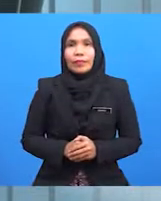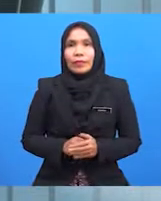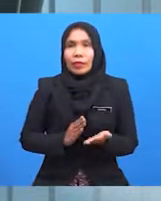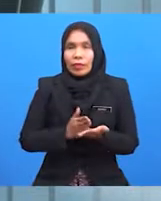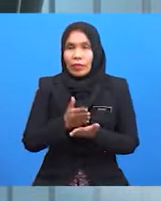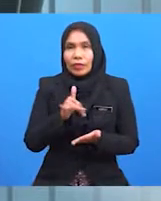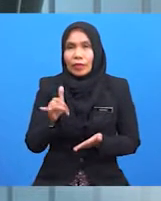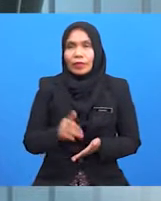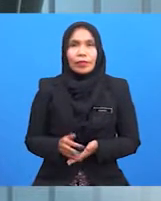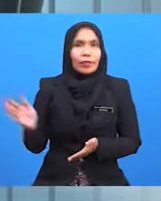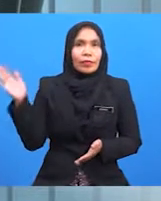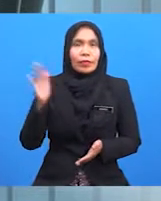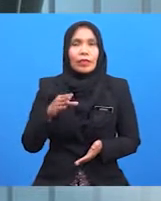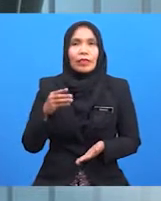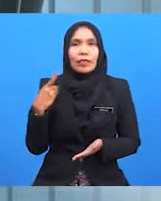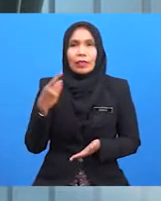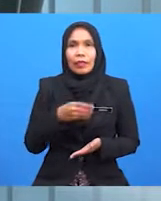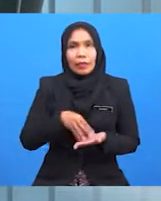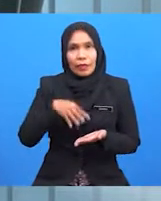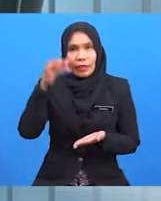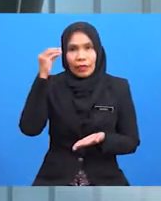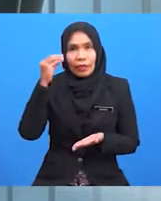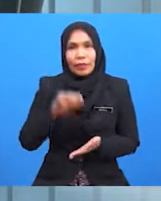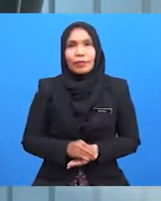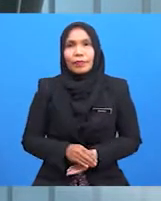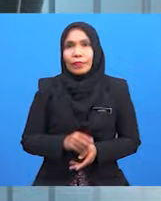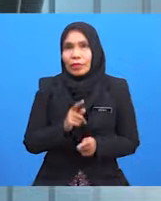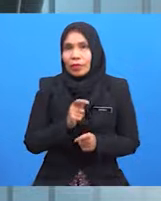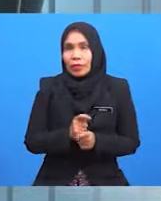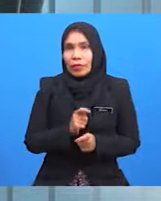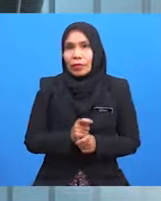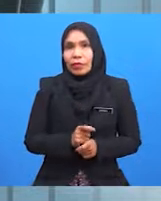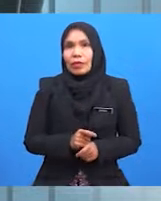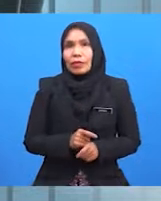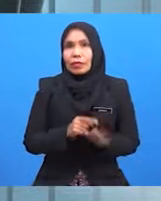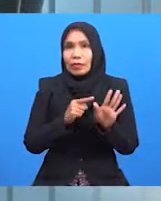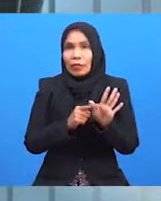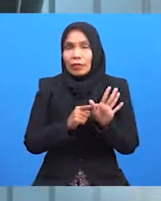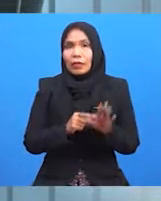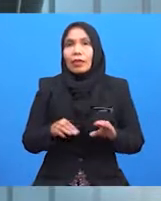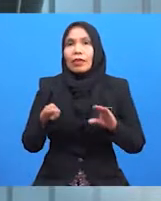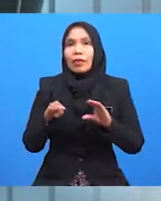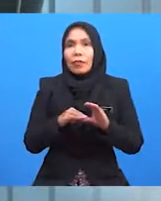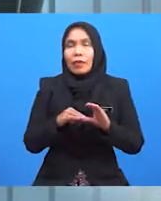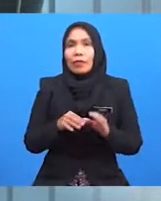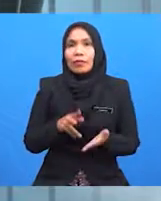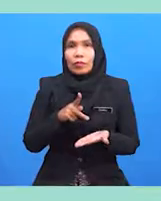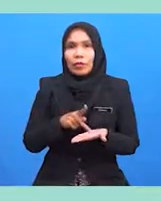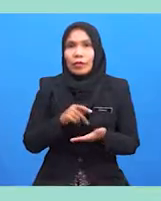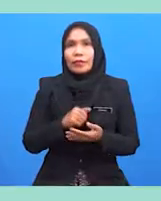Seterusnya, marilah kita belajar fungsi kelima Bank Pusat sebagai jurubank kepada